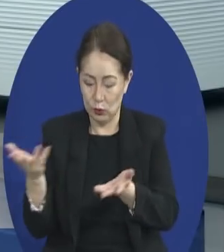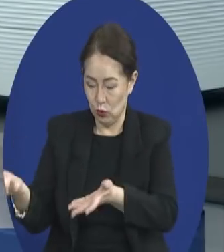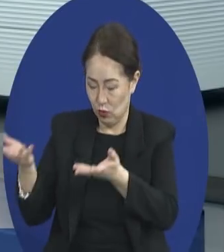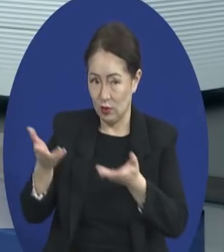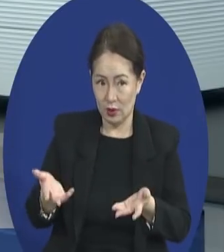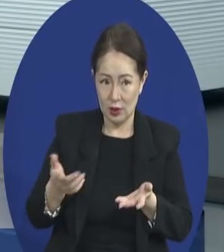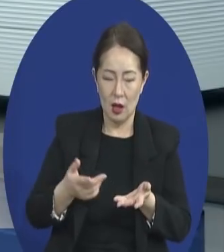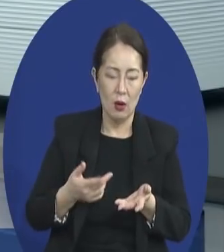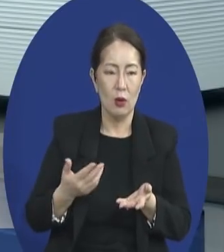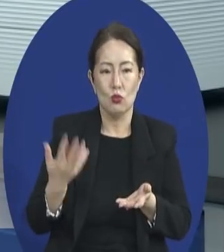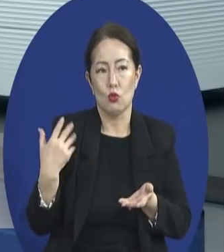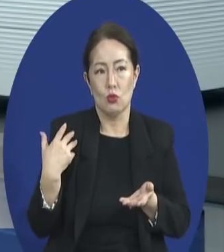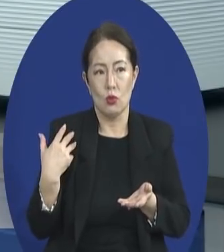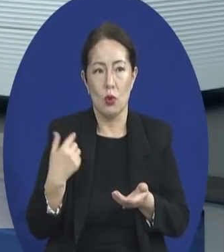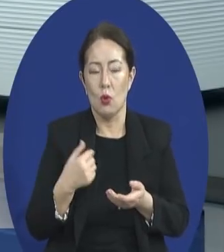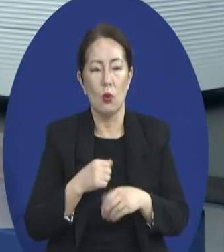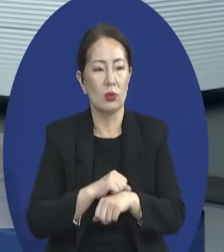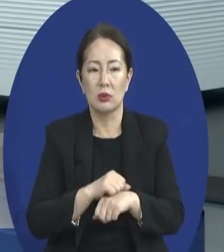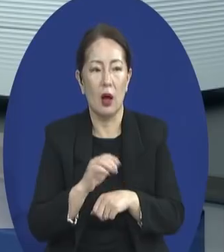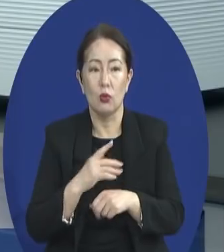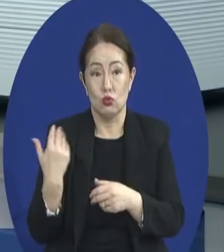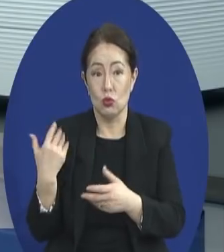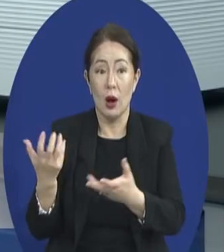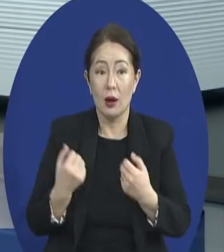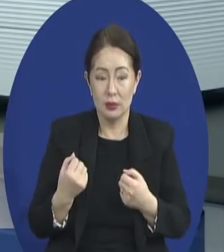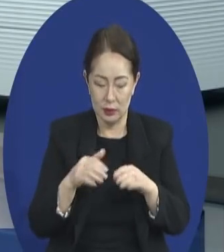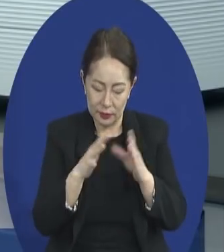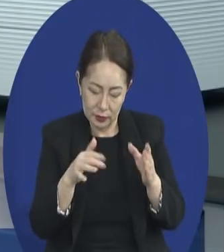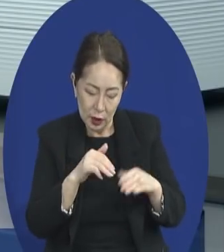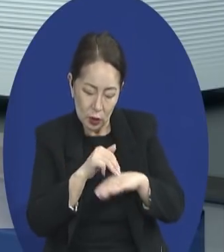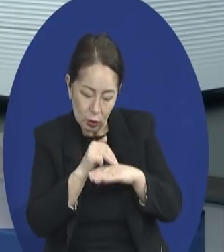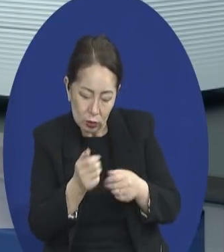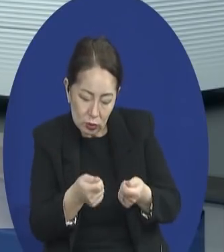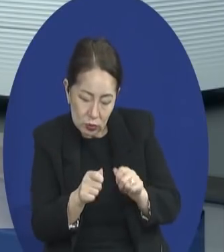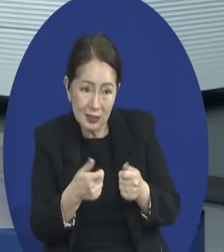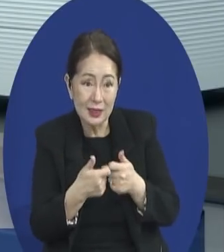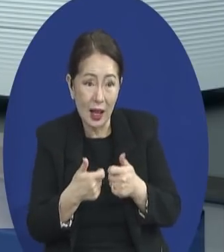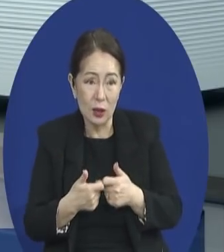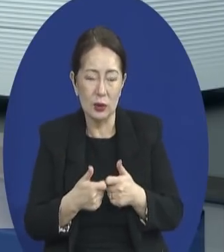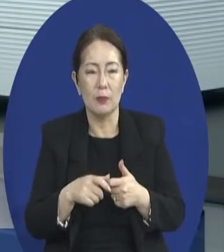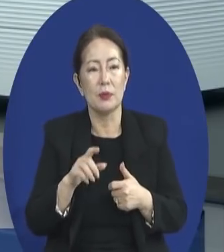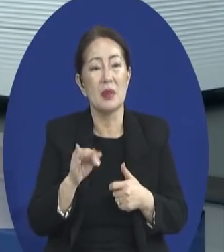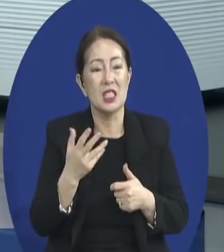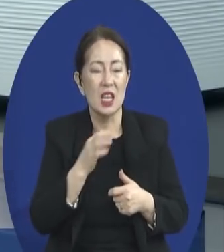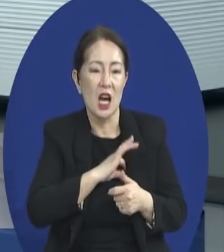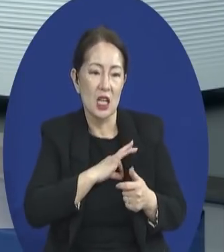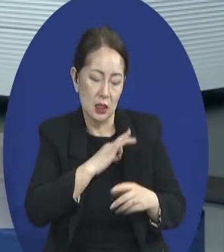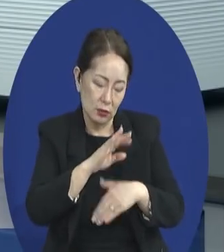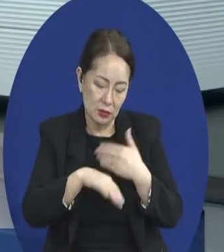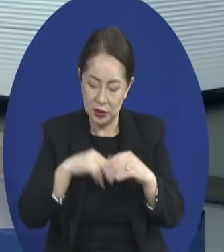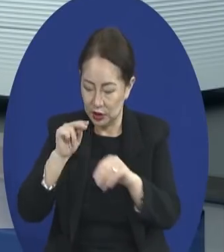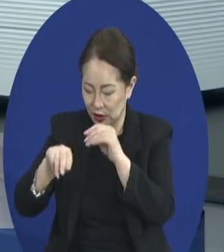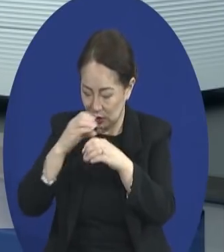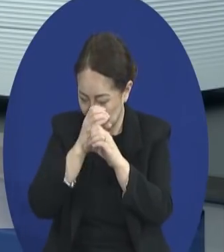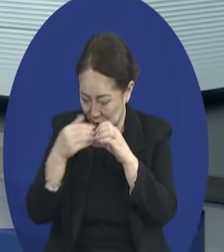бол бид удаагүй байна. За тэгэхээр энэ машин дээр одоо тогтворжуулалт хийгээд за энэ машина ашиглаа за шинжилгээнийхээ